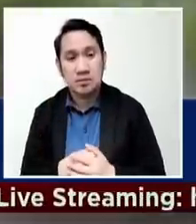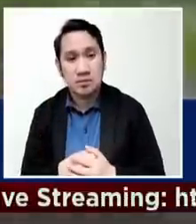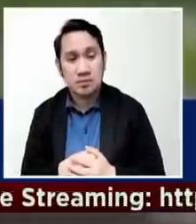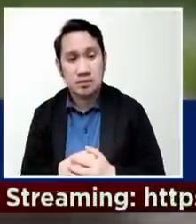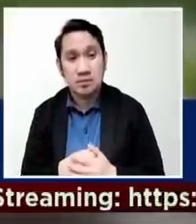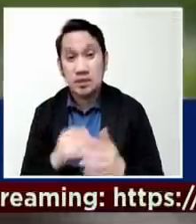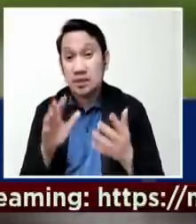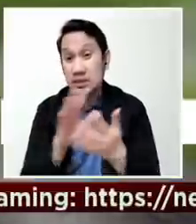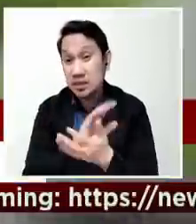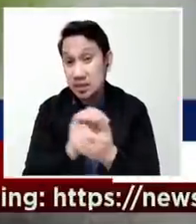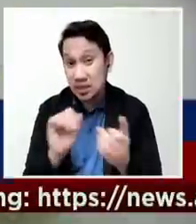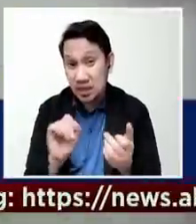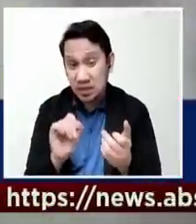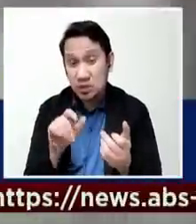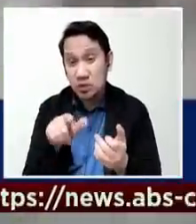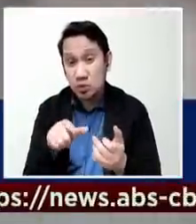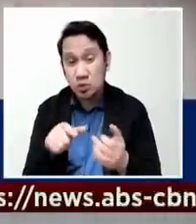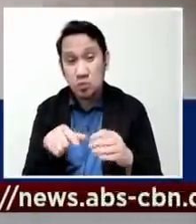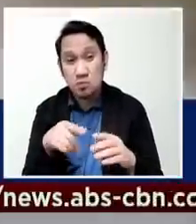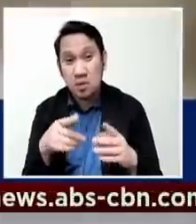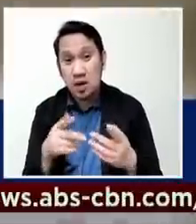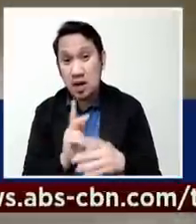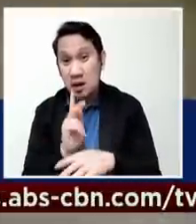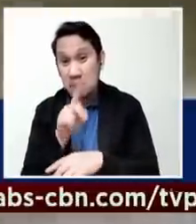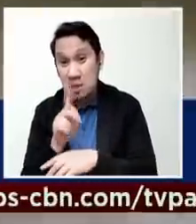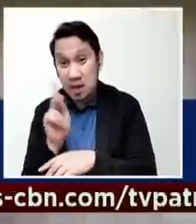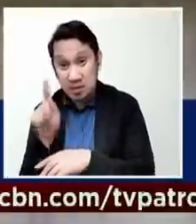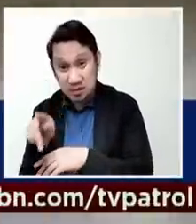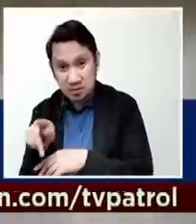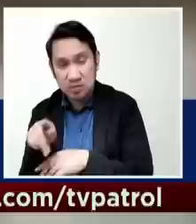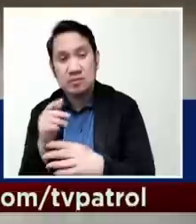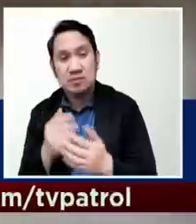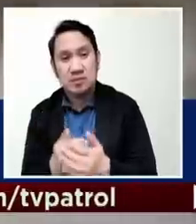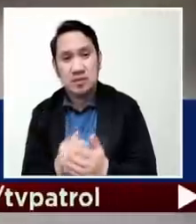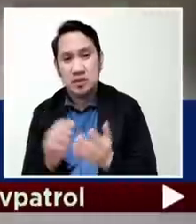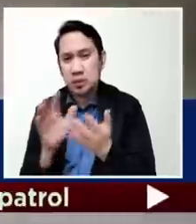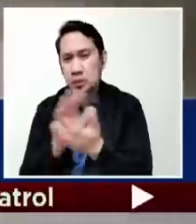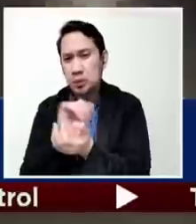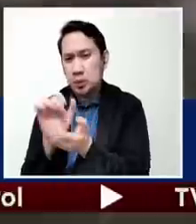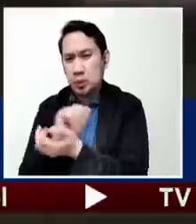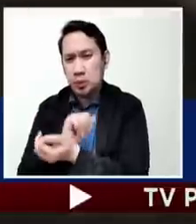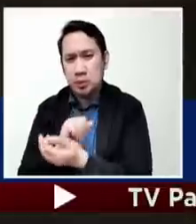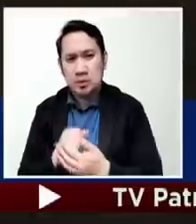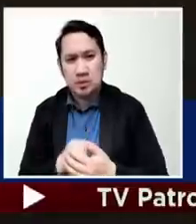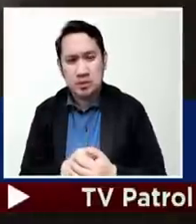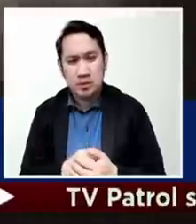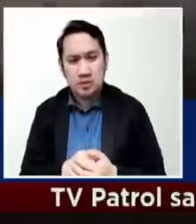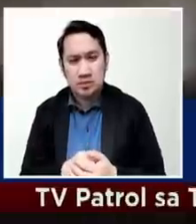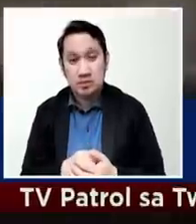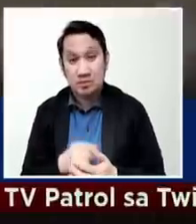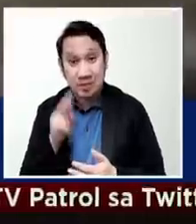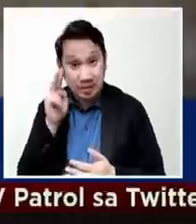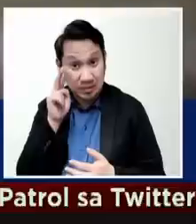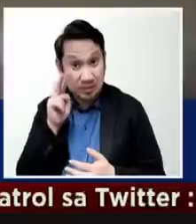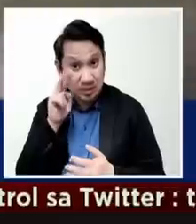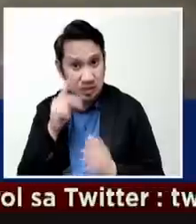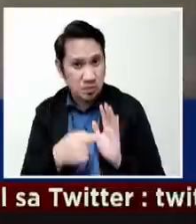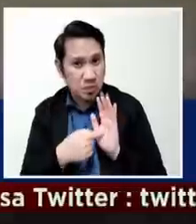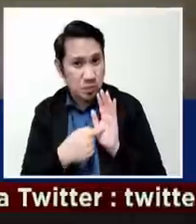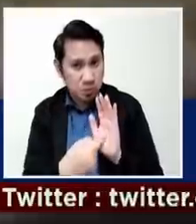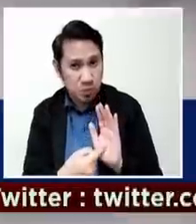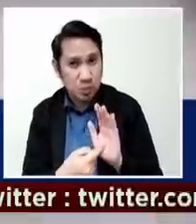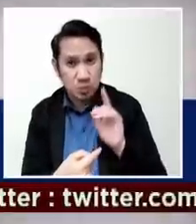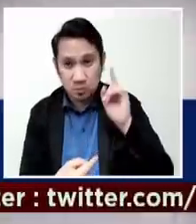Nasira at nalubog sa baha ang mga panindang halaman ng isang pamilya sa Purok sa isa sa Barangay Kapitangan. Sa video ni Bayan Patroller